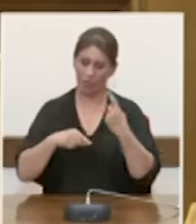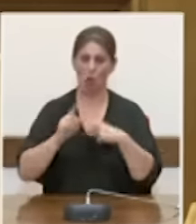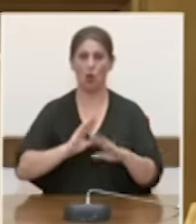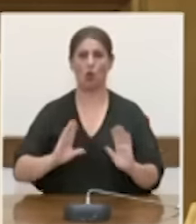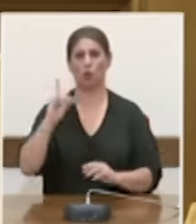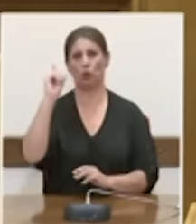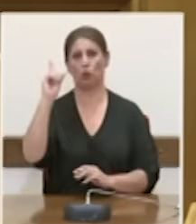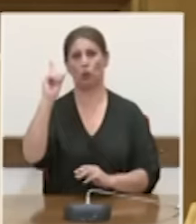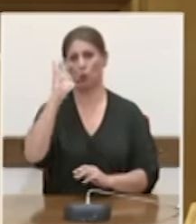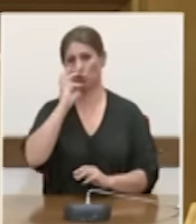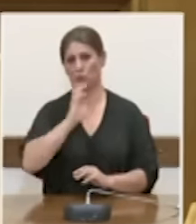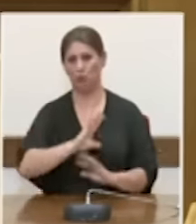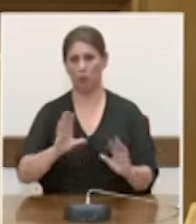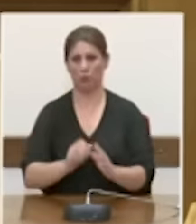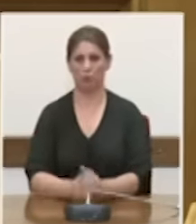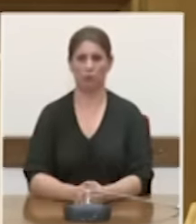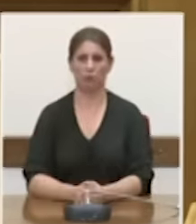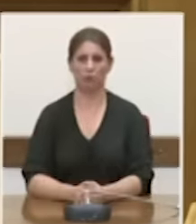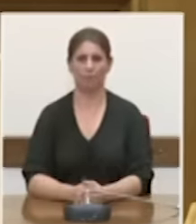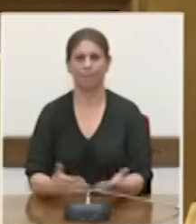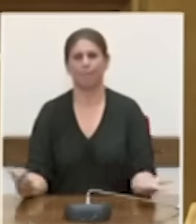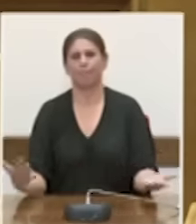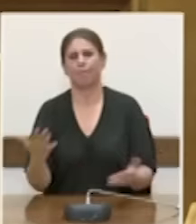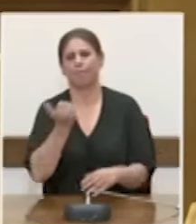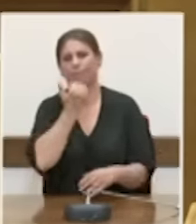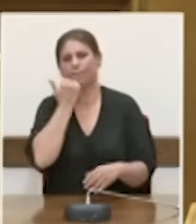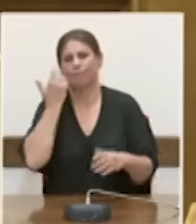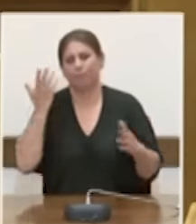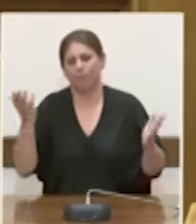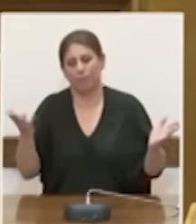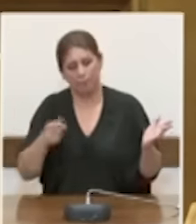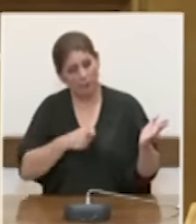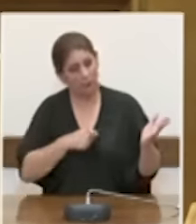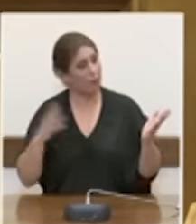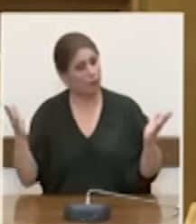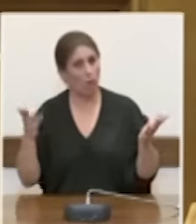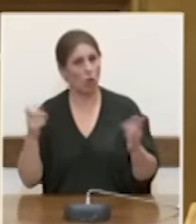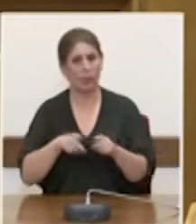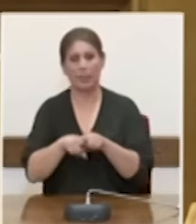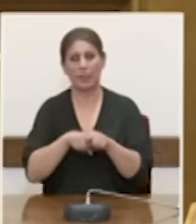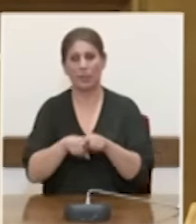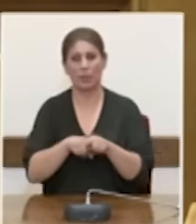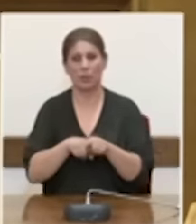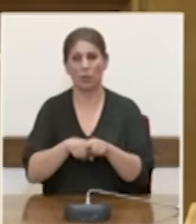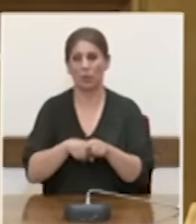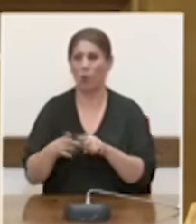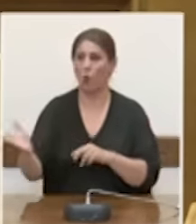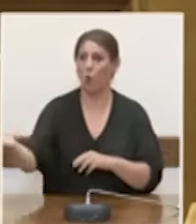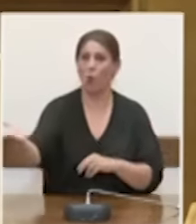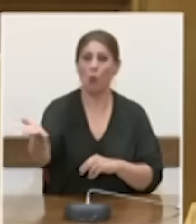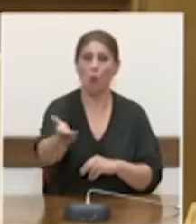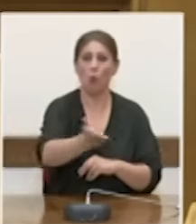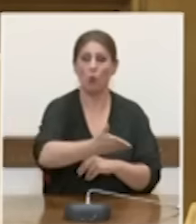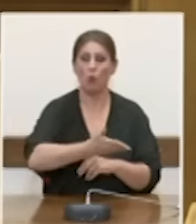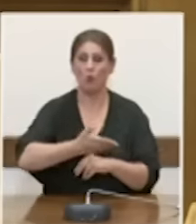ένα. Μάταια το πίστεψαν, τουλάχιστον όσον αφορά όλους εσάς όσους μέχρι τώρα